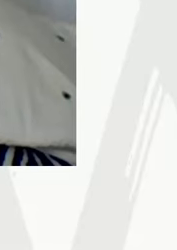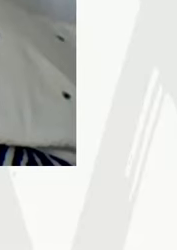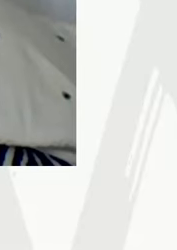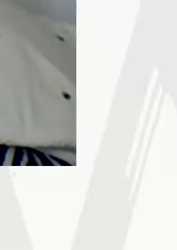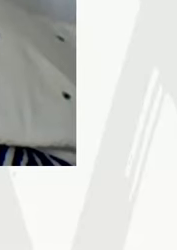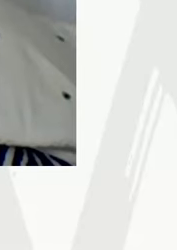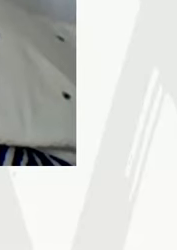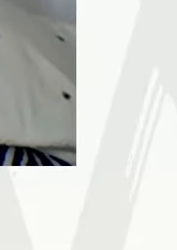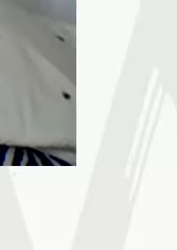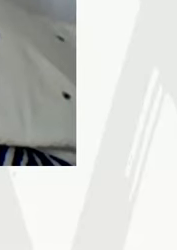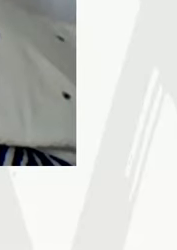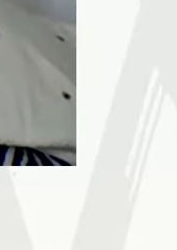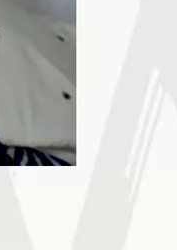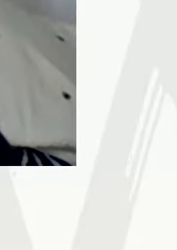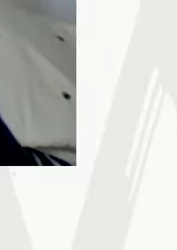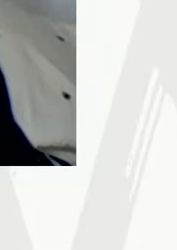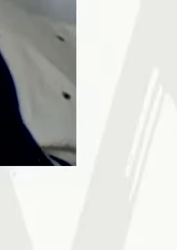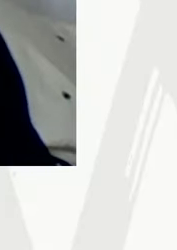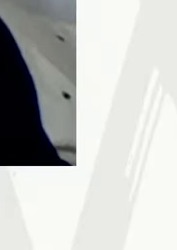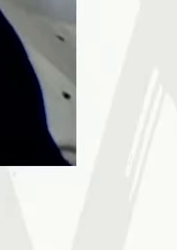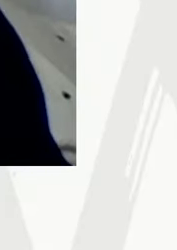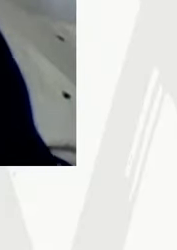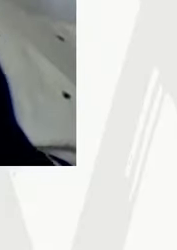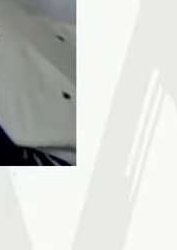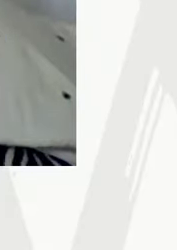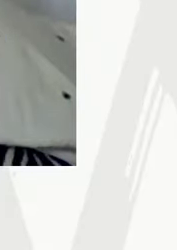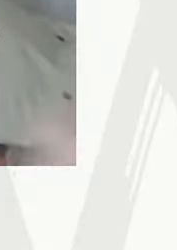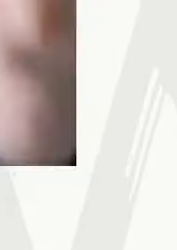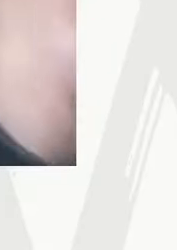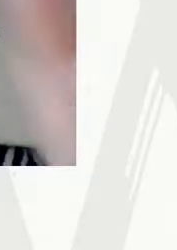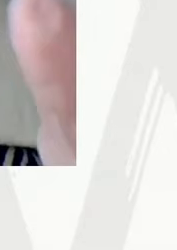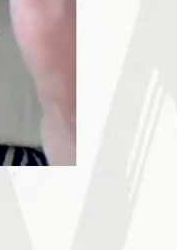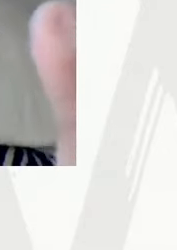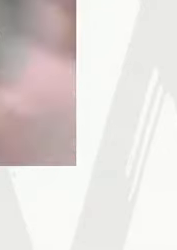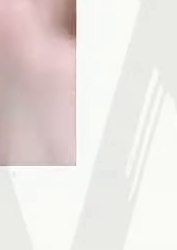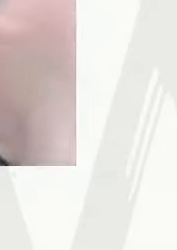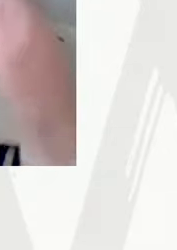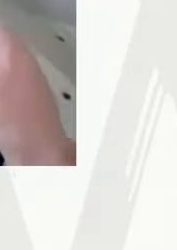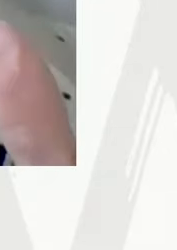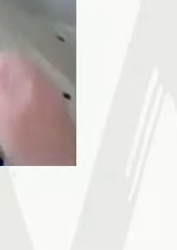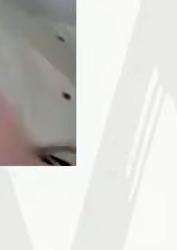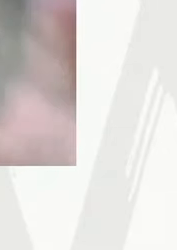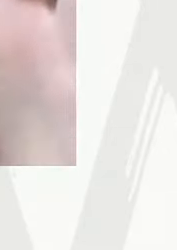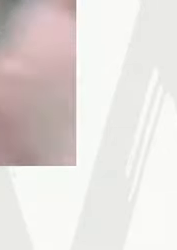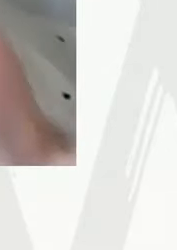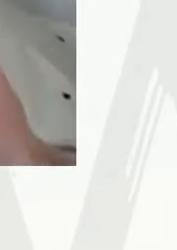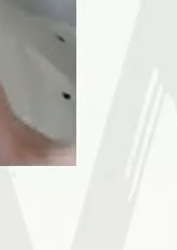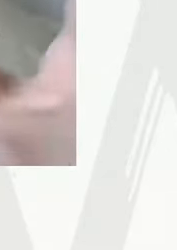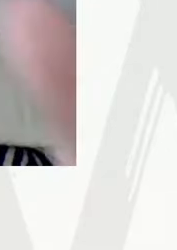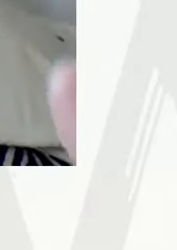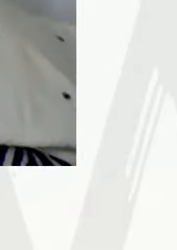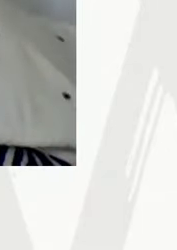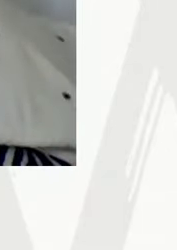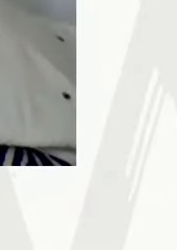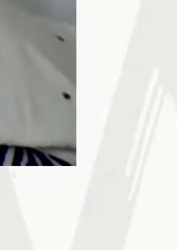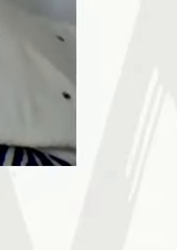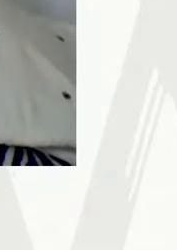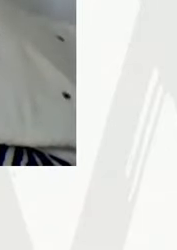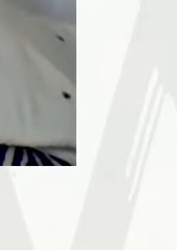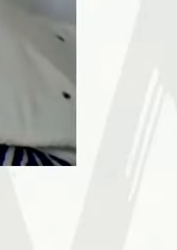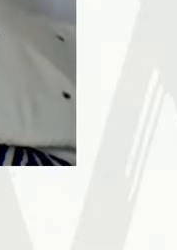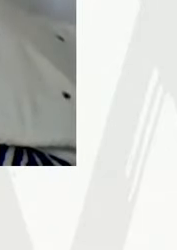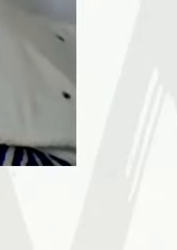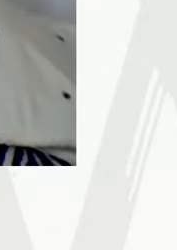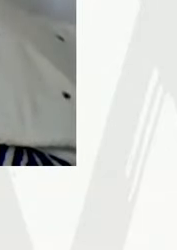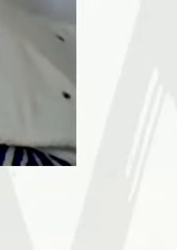alors inversé, mais la raison profonde reste la même, c'est la liberté de chacun en chaque circonstance.